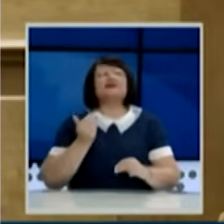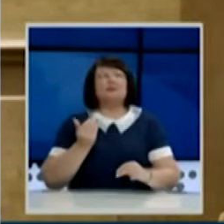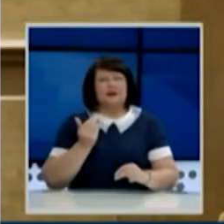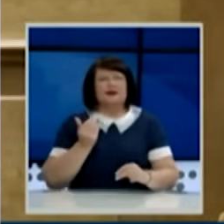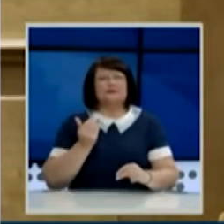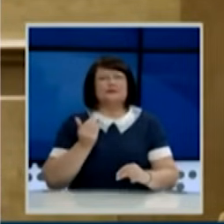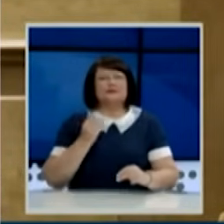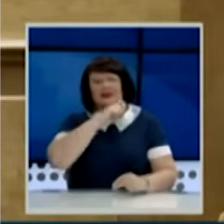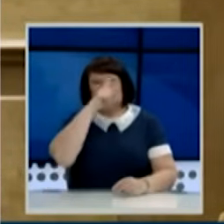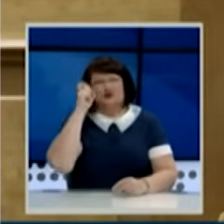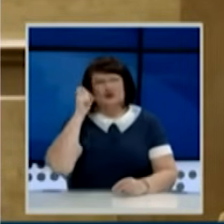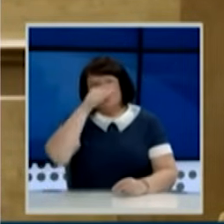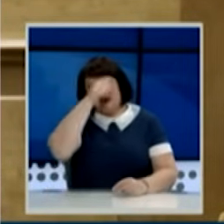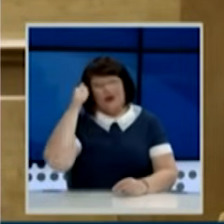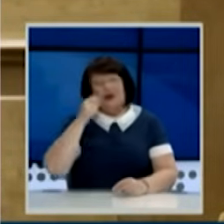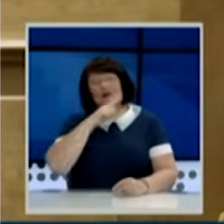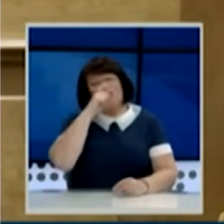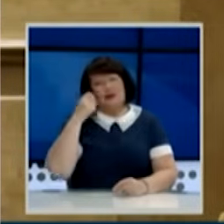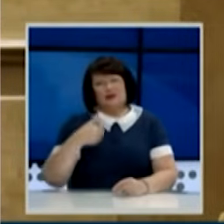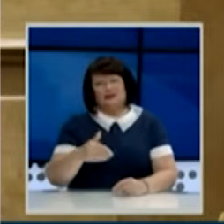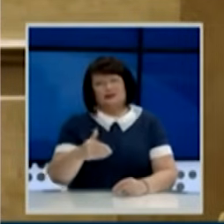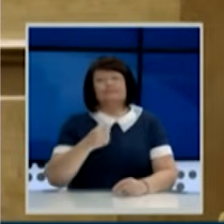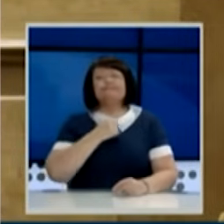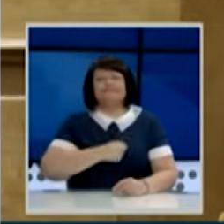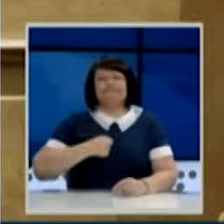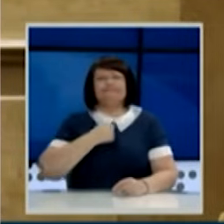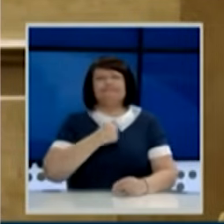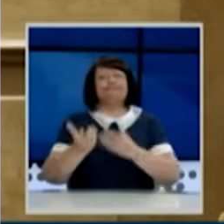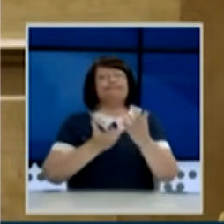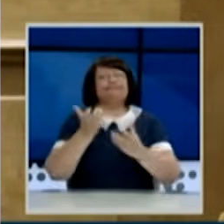το πρώτο πολιτικό συμπέρασμα που θα βγάλουμε θα είναι στις